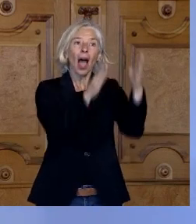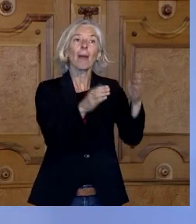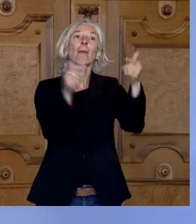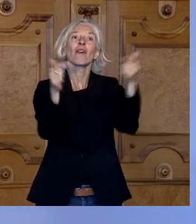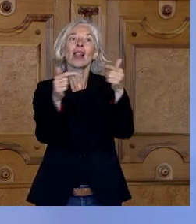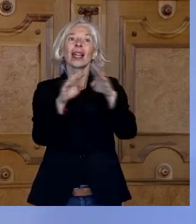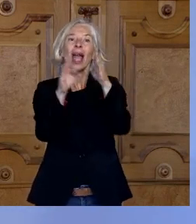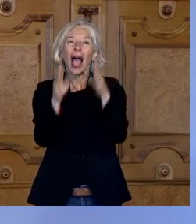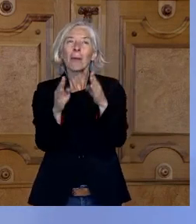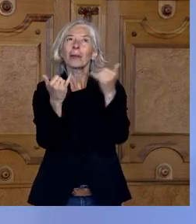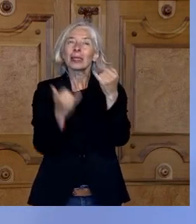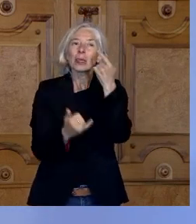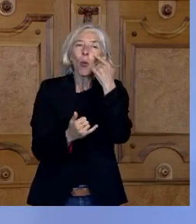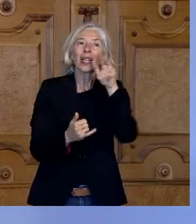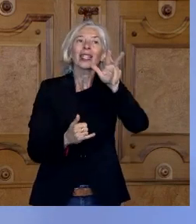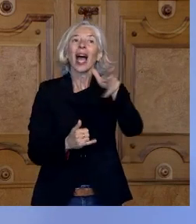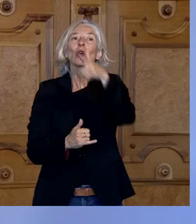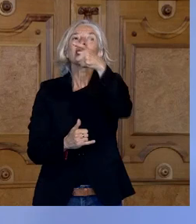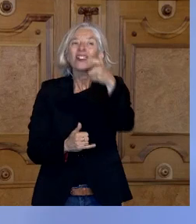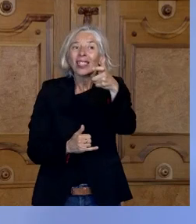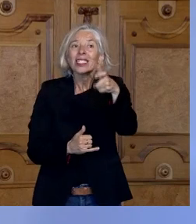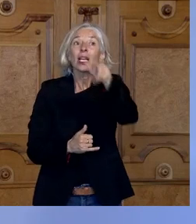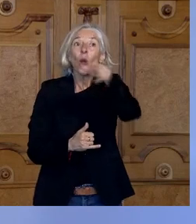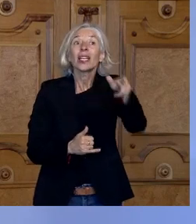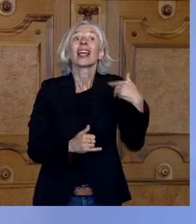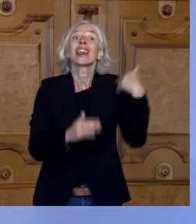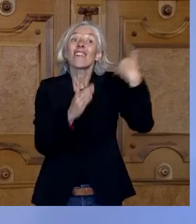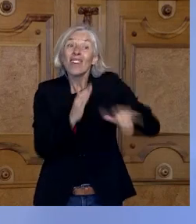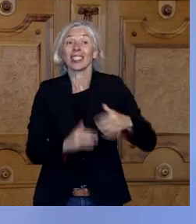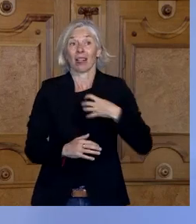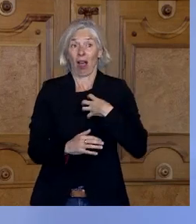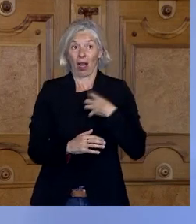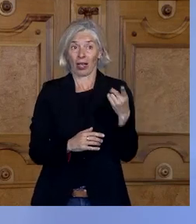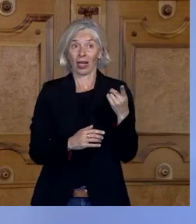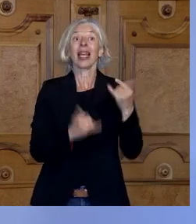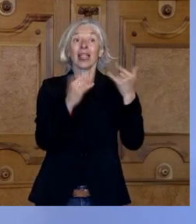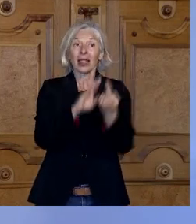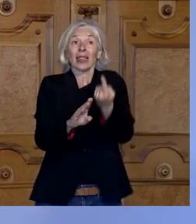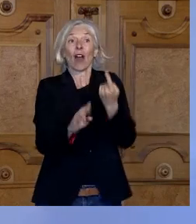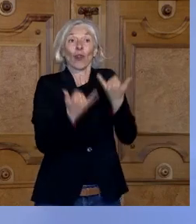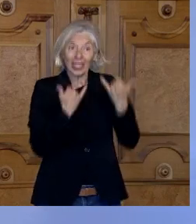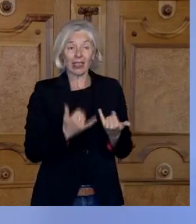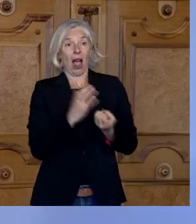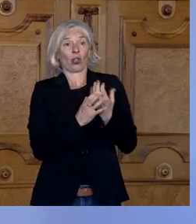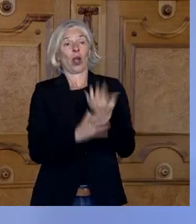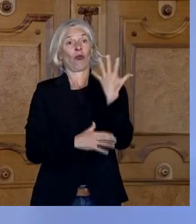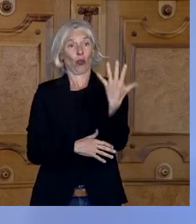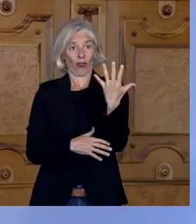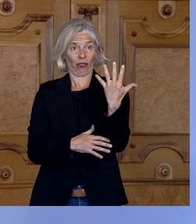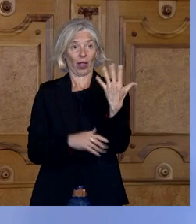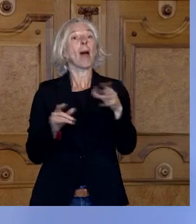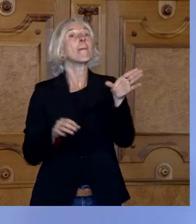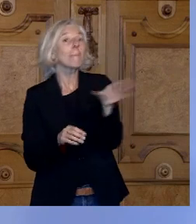23 Bewohnerinnen und Bewohner insgesamt erkrankt gewesen, aktuell noch 5 und 20 Mitarbeitende, aktuell noch